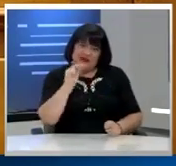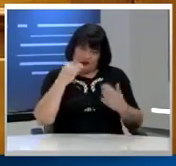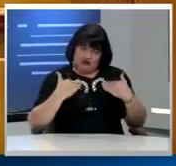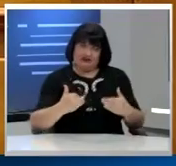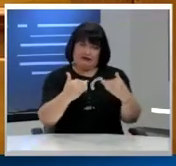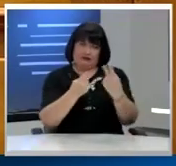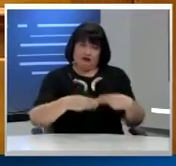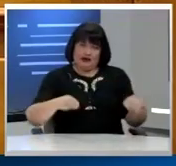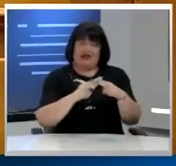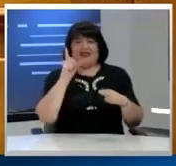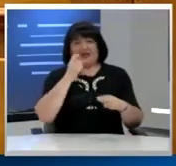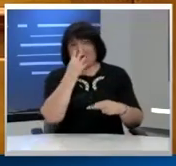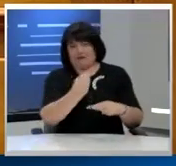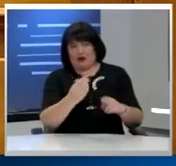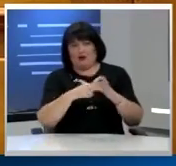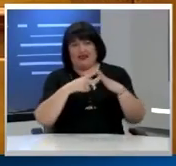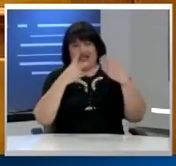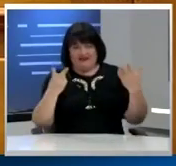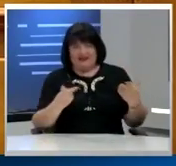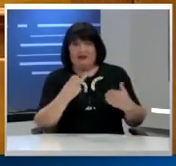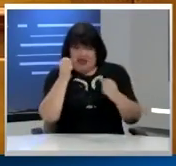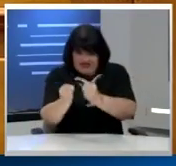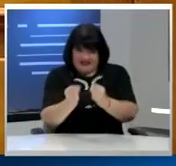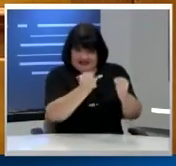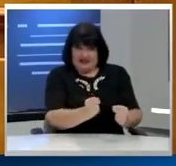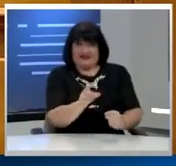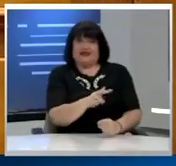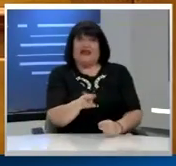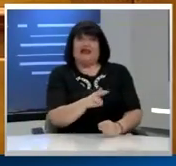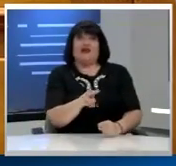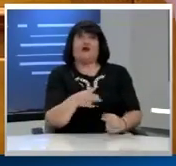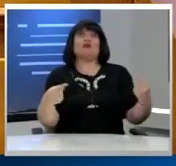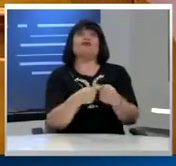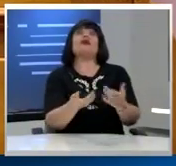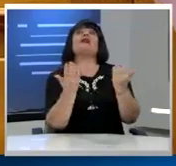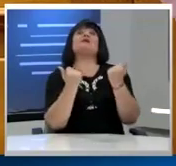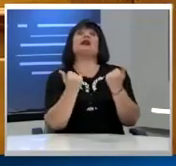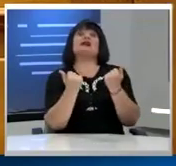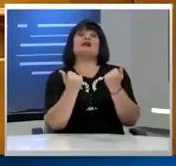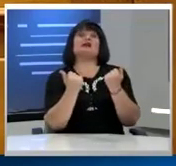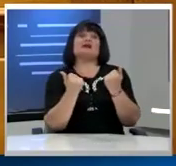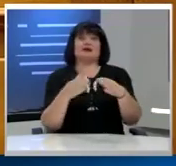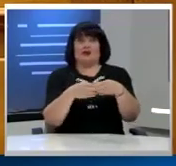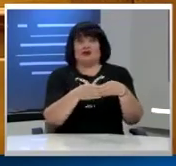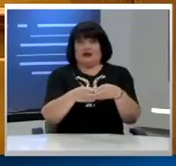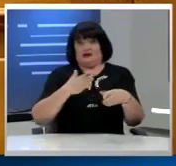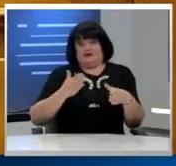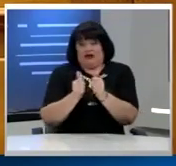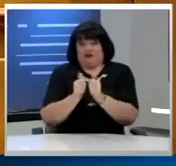Βουλή στις 10 Φεβρουαρίου του 2017, και τις δύο θέσεις. Τότε δεν υπήρχε θέμα